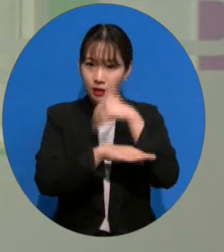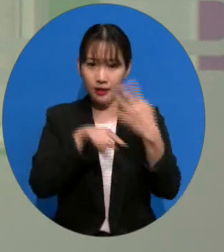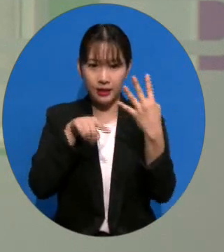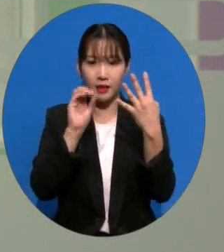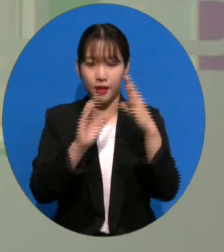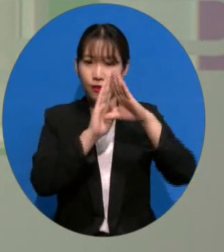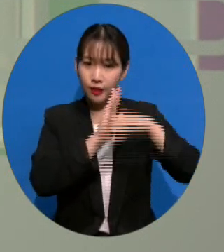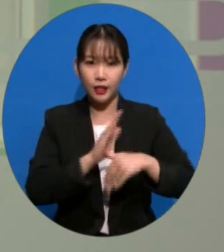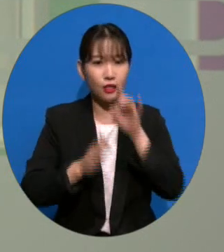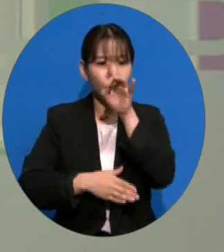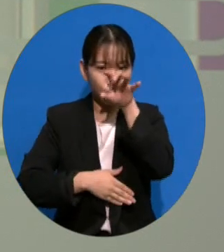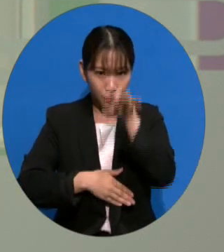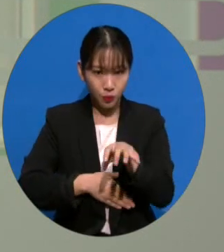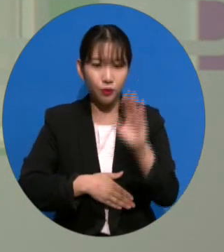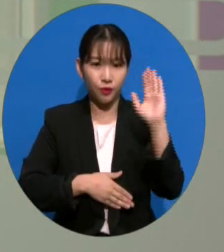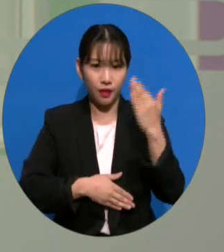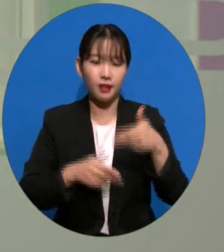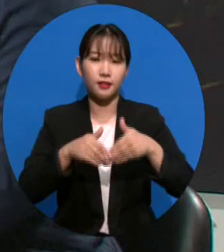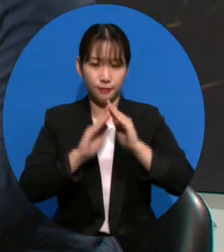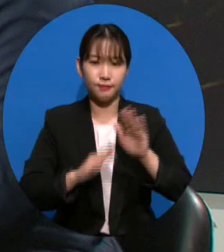시대의 중심 전초기지가 되게